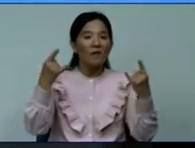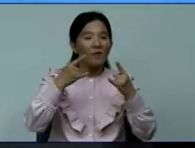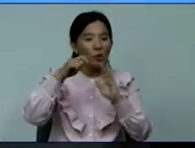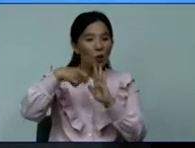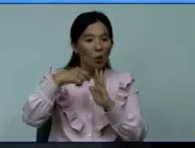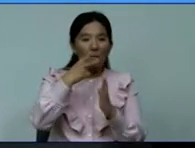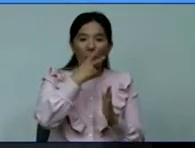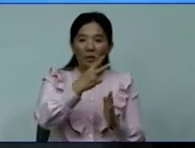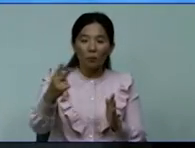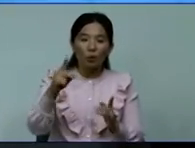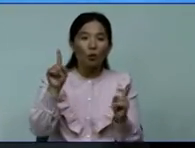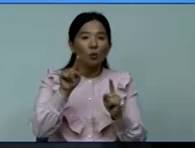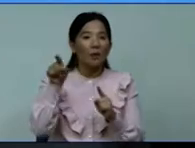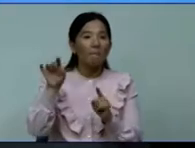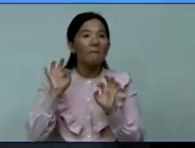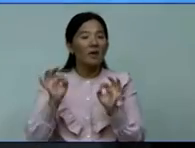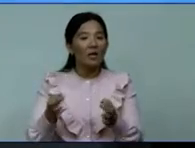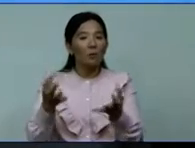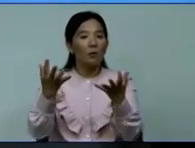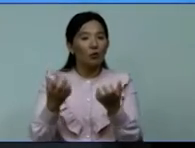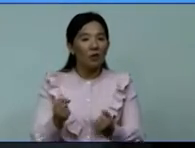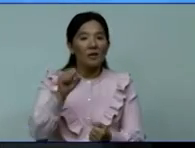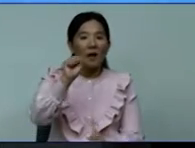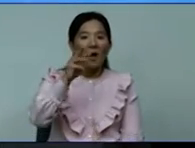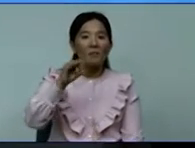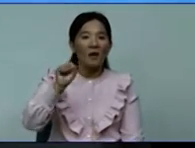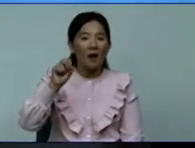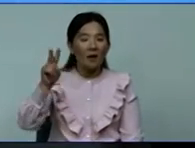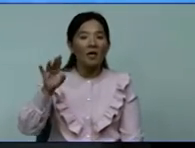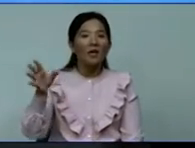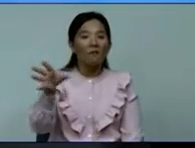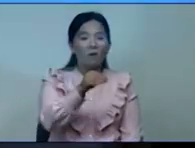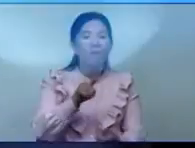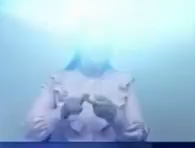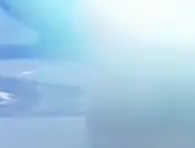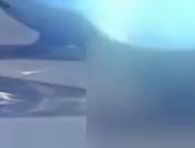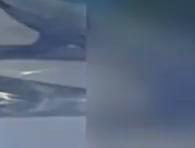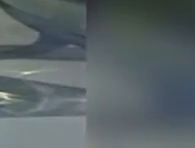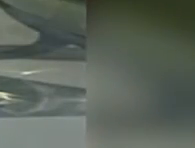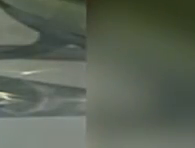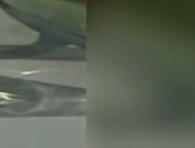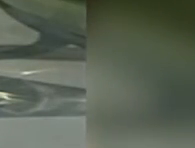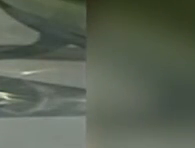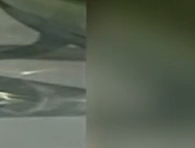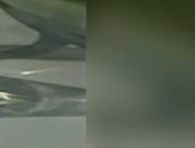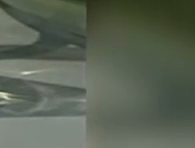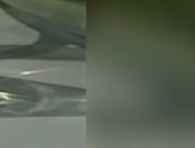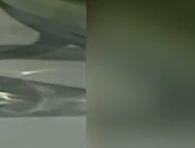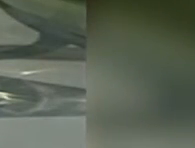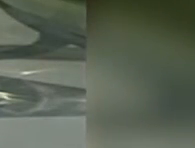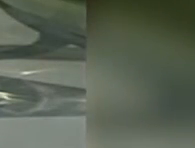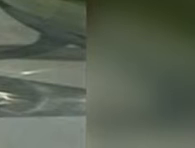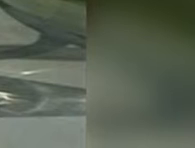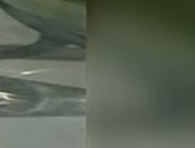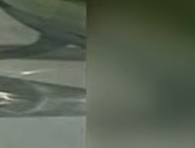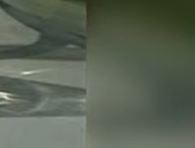вам наглядно покажут, как правильно получать аммиак и его взаимодействие с соляной кислотой. Металлическая медь